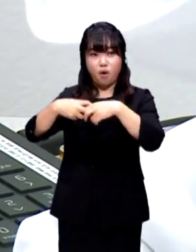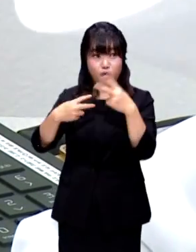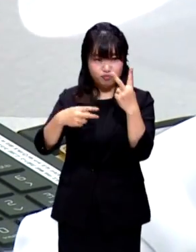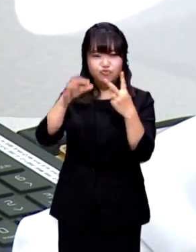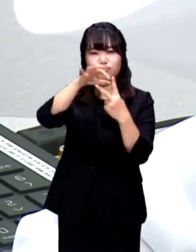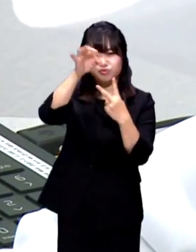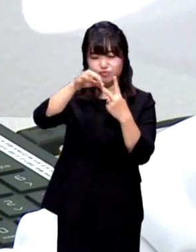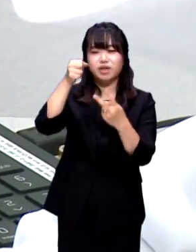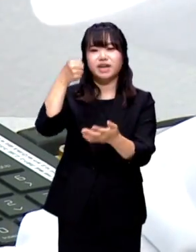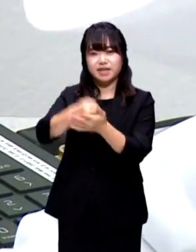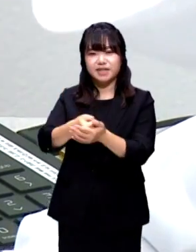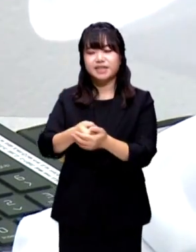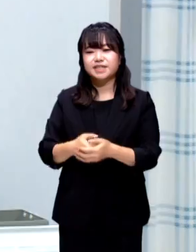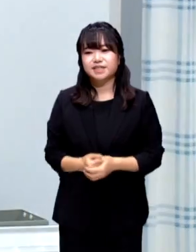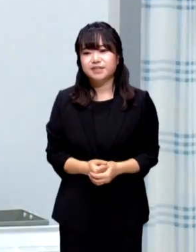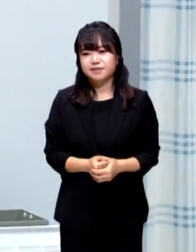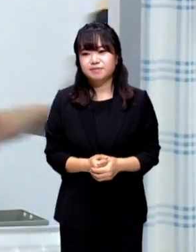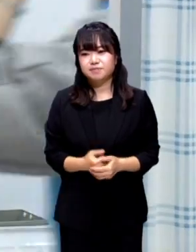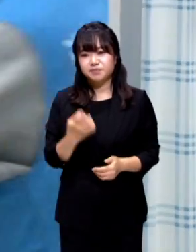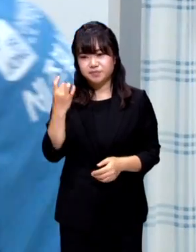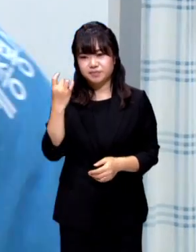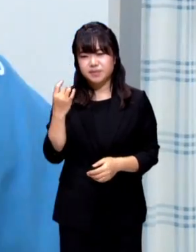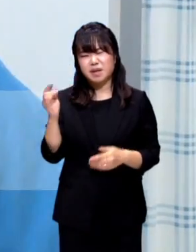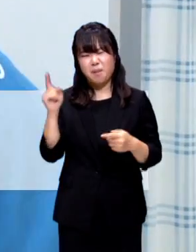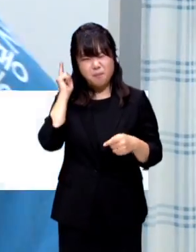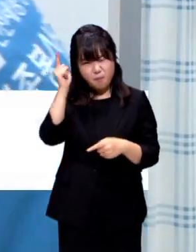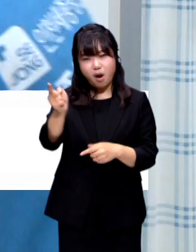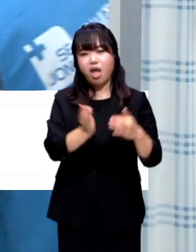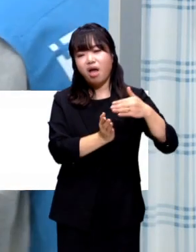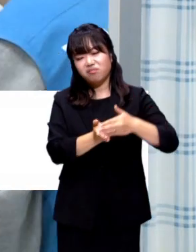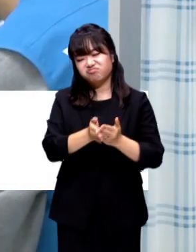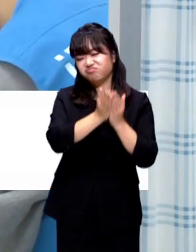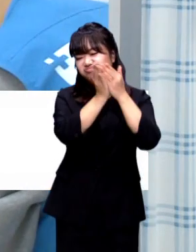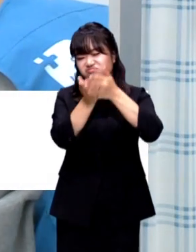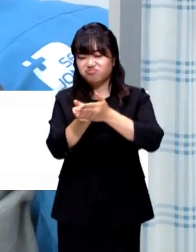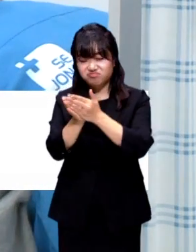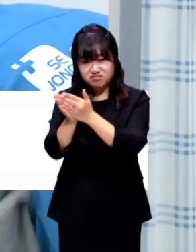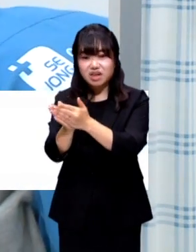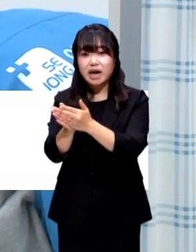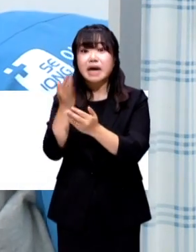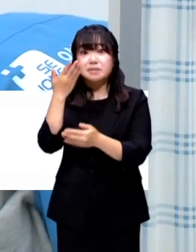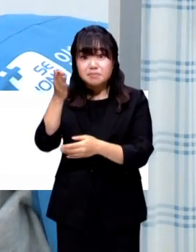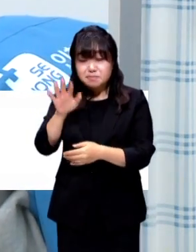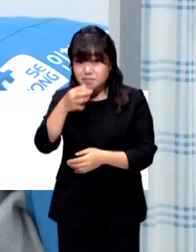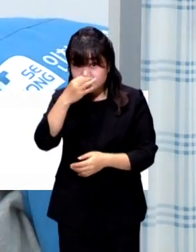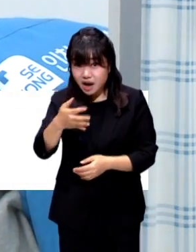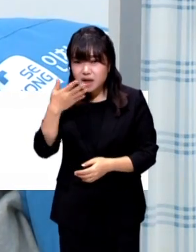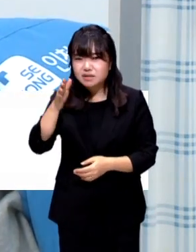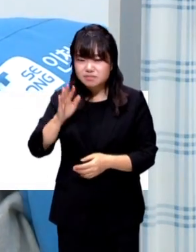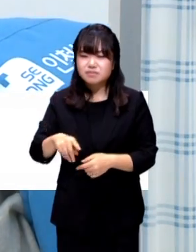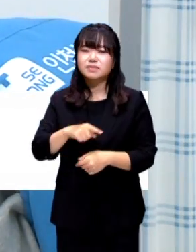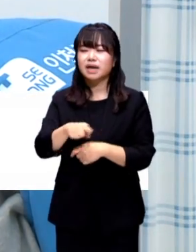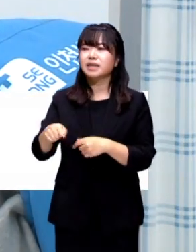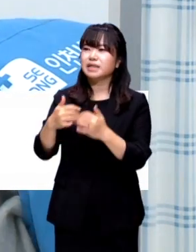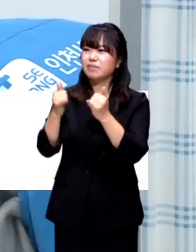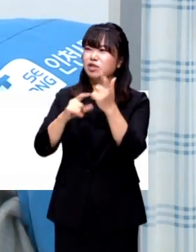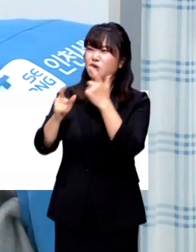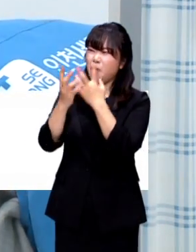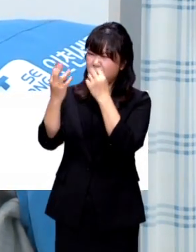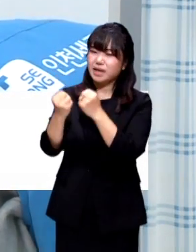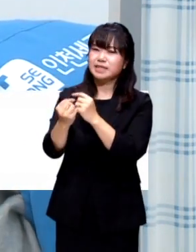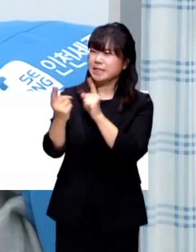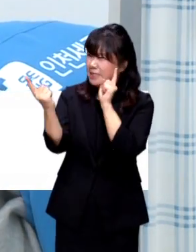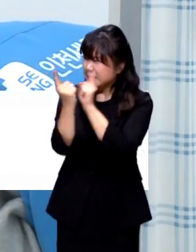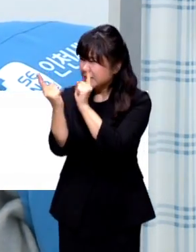정했습니다. 멀리 힘들게 왔지만 좀 시간과 공간 제약으로 많은 분들을 못 봐서 좀 안타깝긴